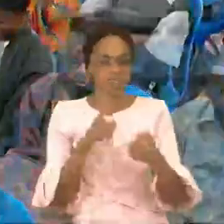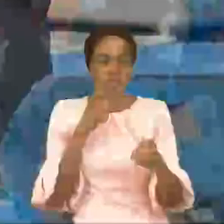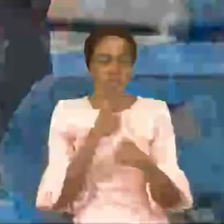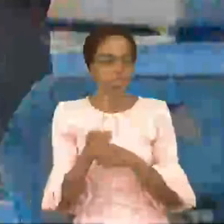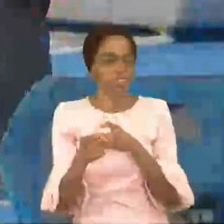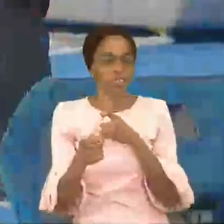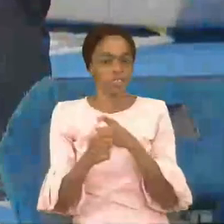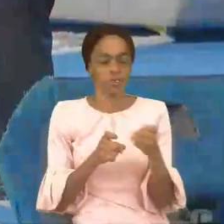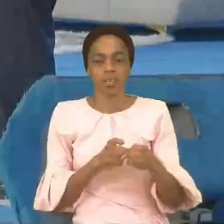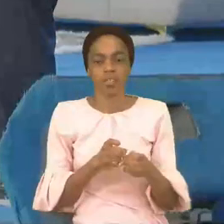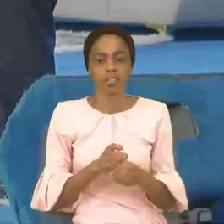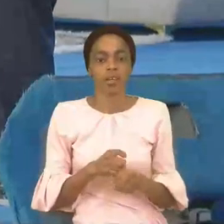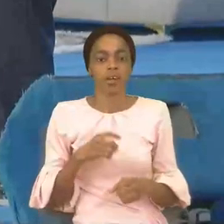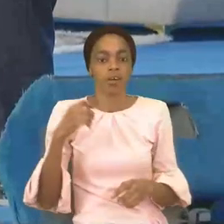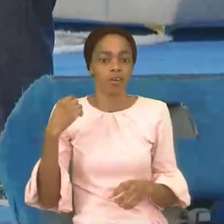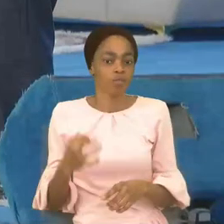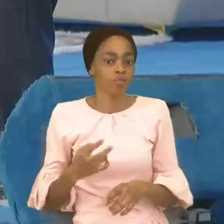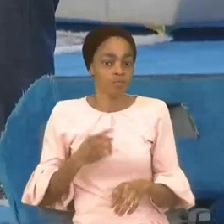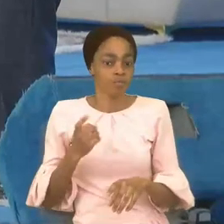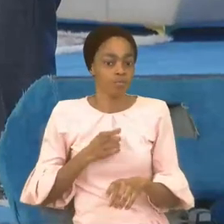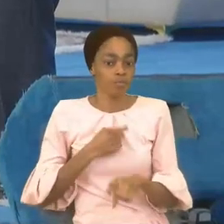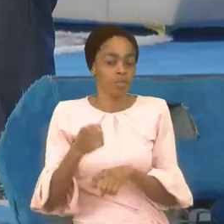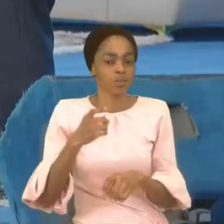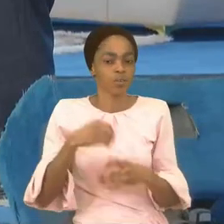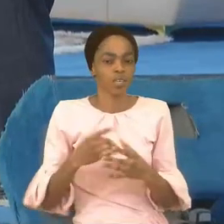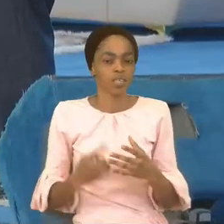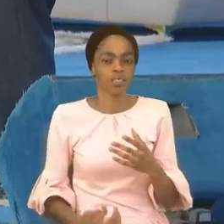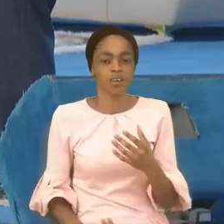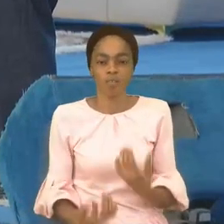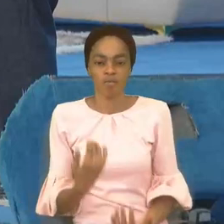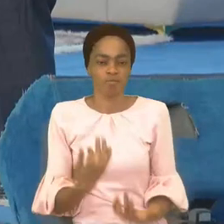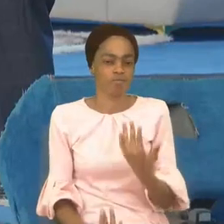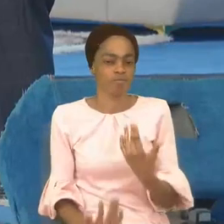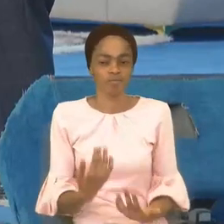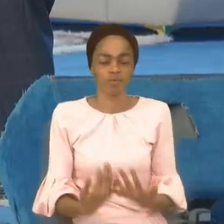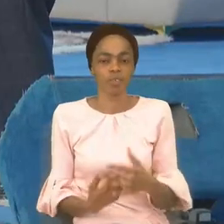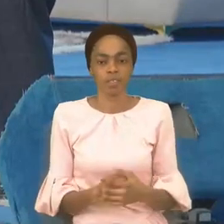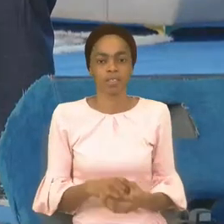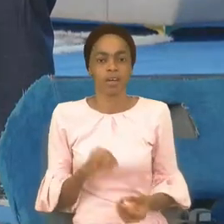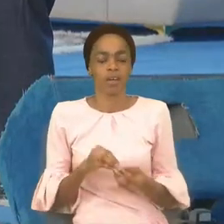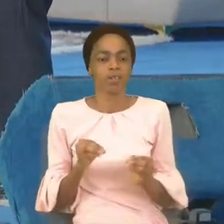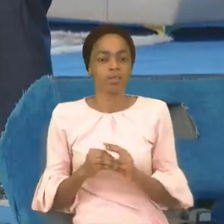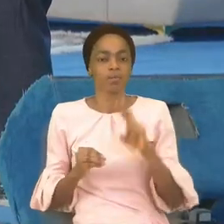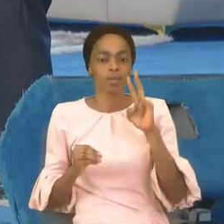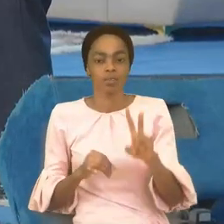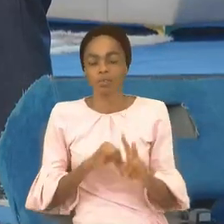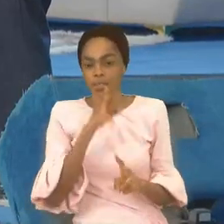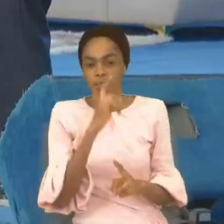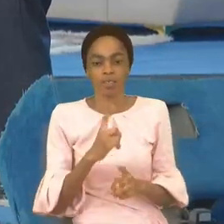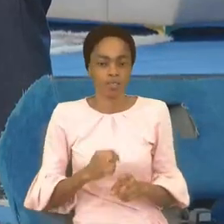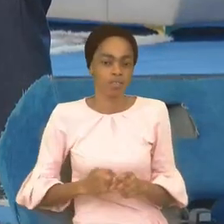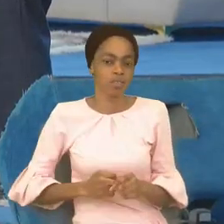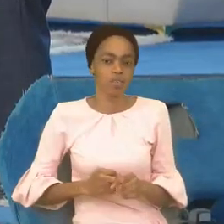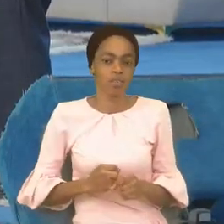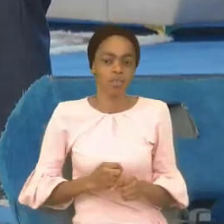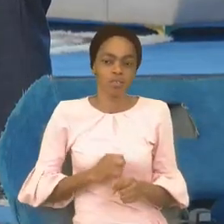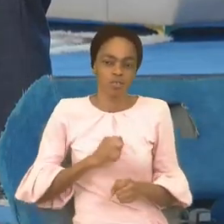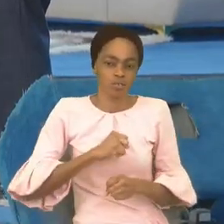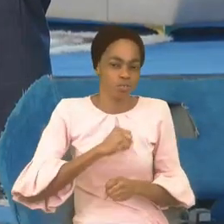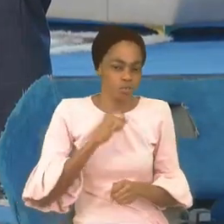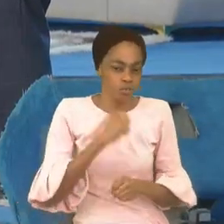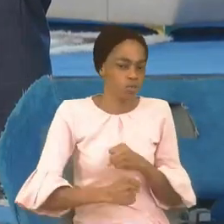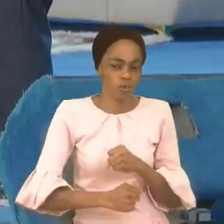de persécution dans la fournaise ardente. La torture pour les polluer dans la